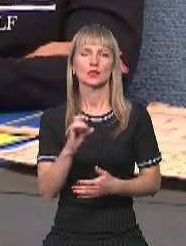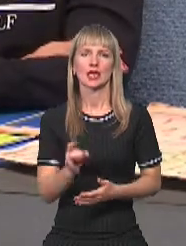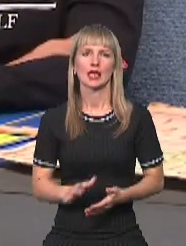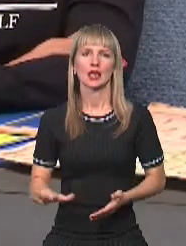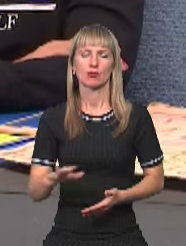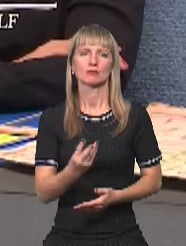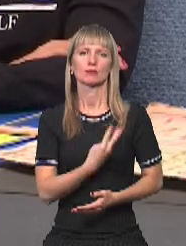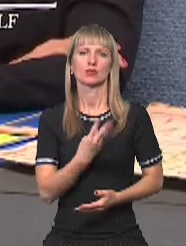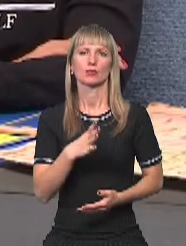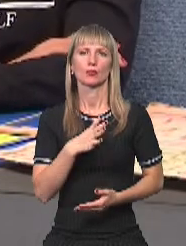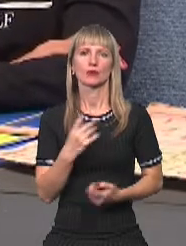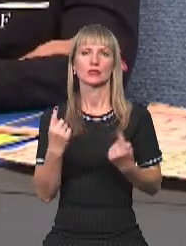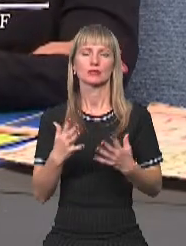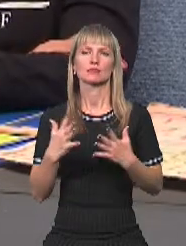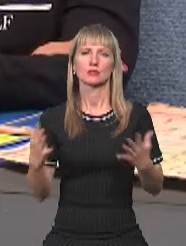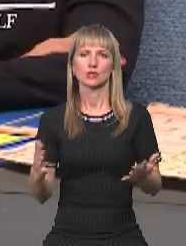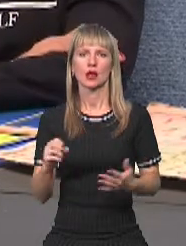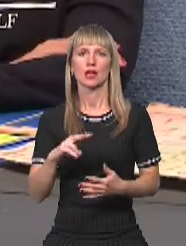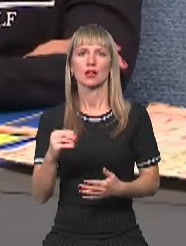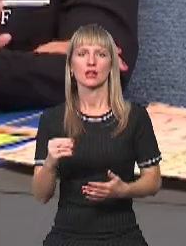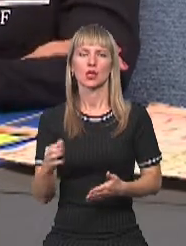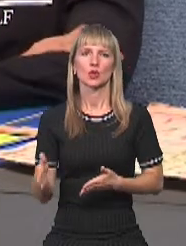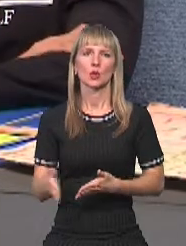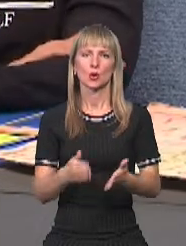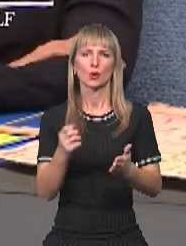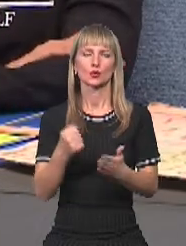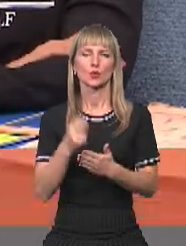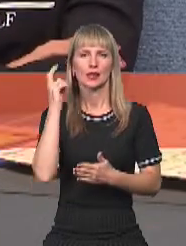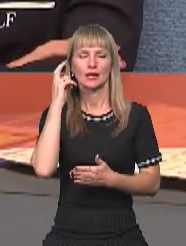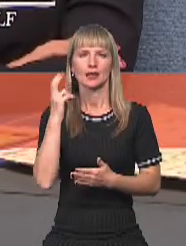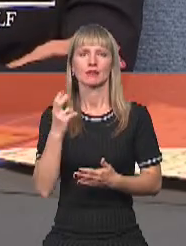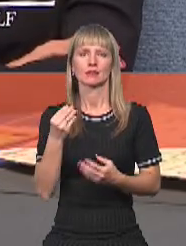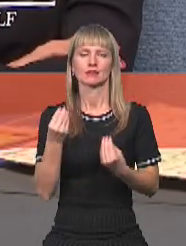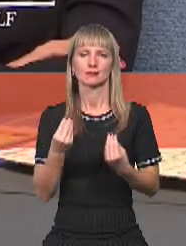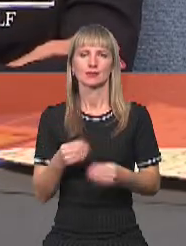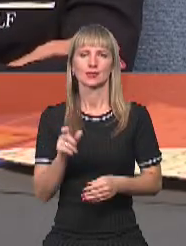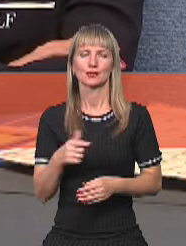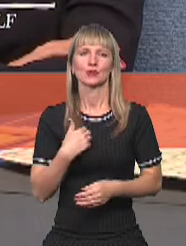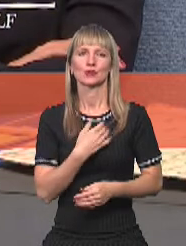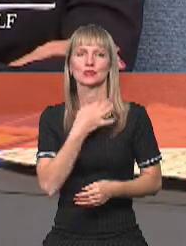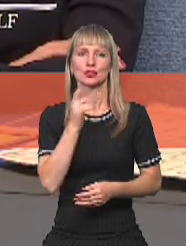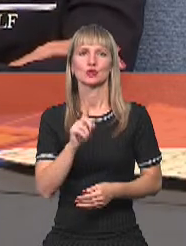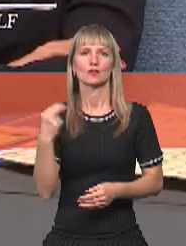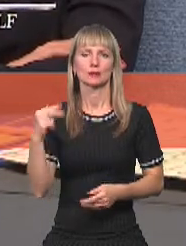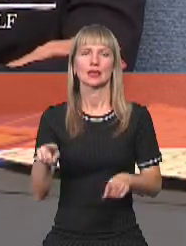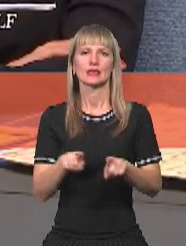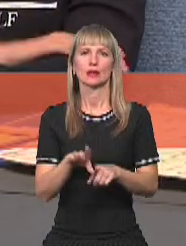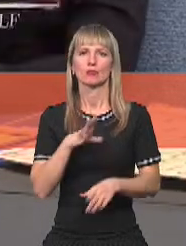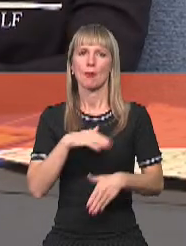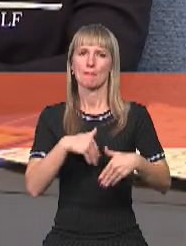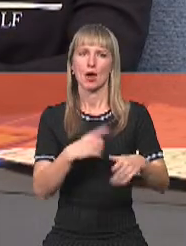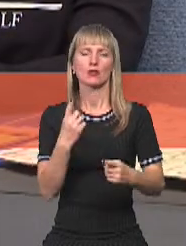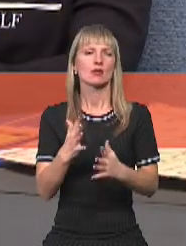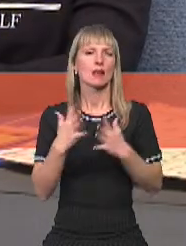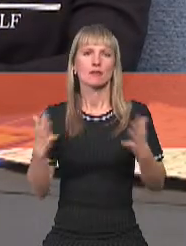взагалі-то бажаючих було значно більше, але ж дорога до Києва декого загубила. Отже, це таке. При цьому ж в Запоріжжі теж марш був один з